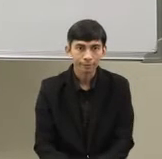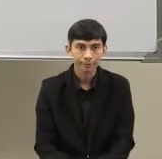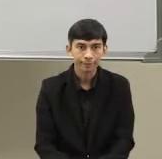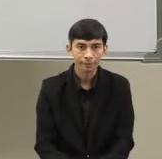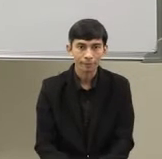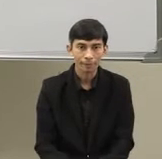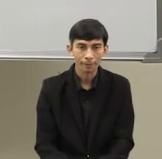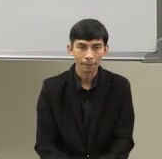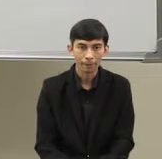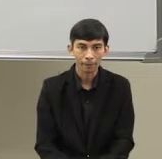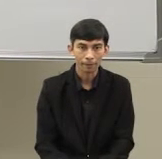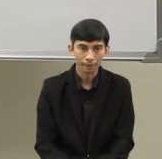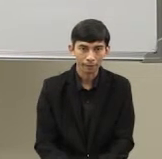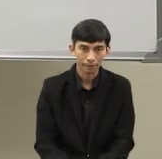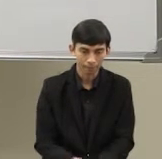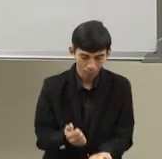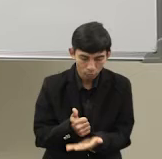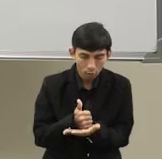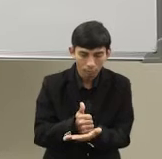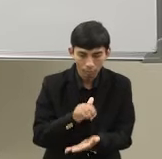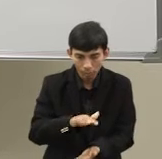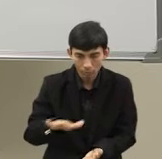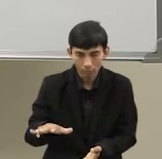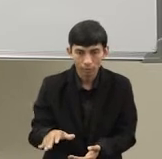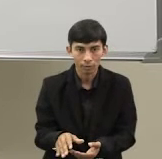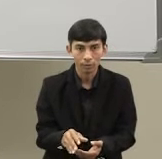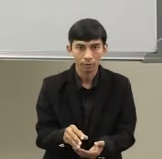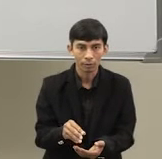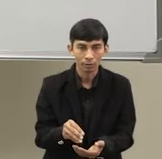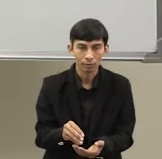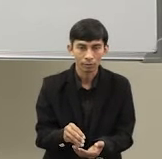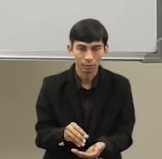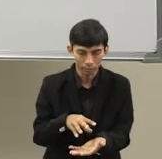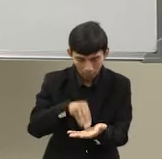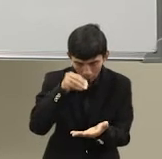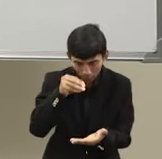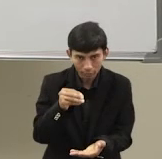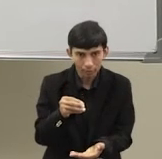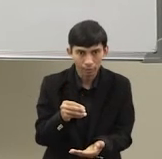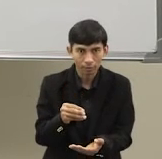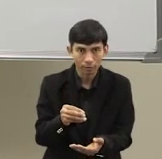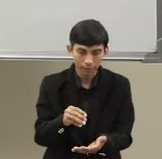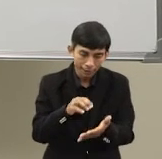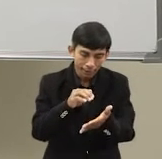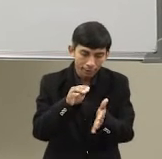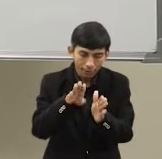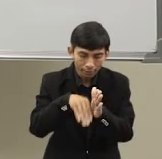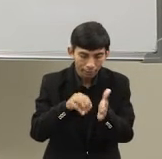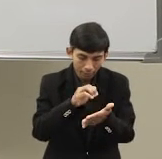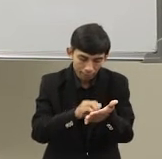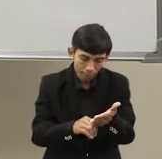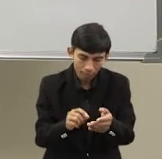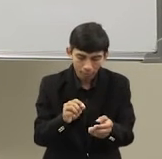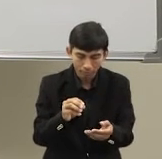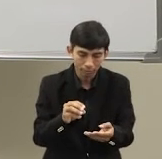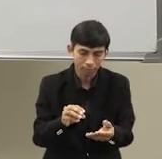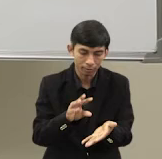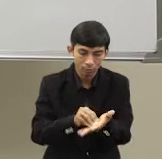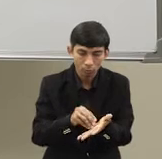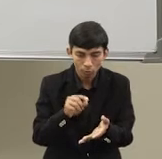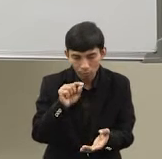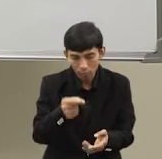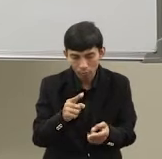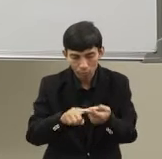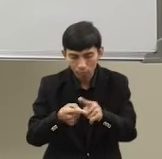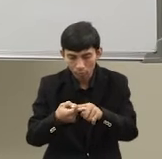ní cứ chui ở cồn bàn vật hạt từ lơ cả đó nay chậm nôn tu sụp hía